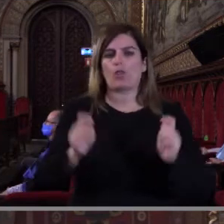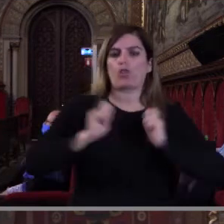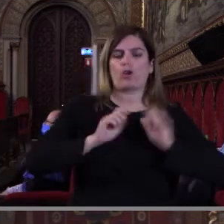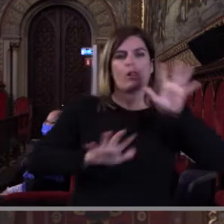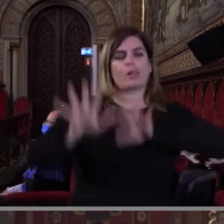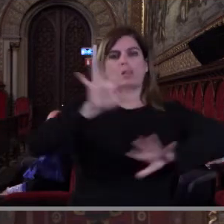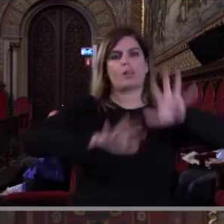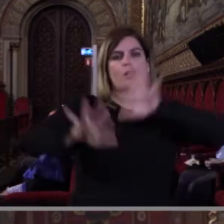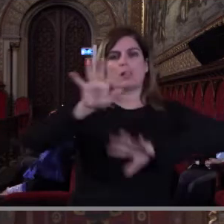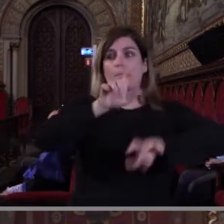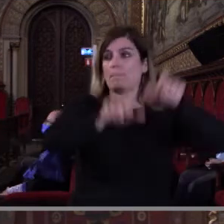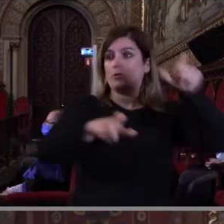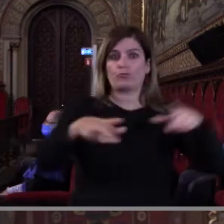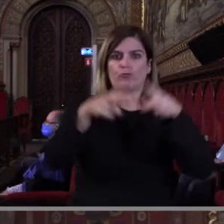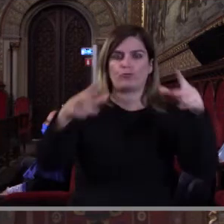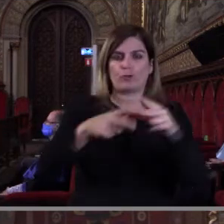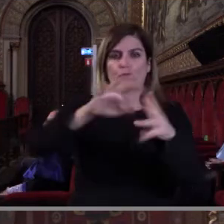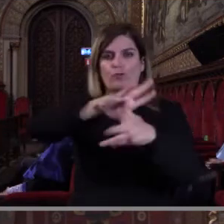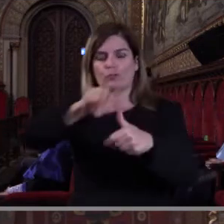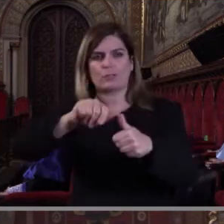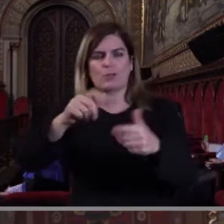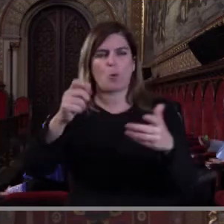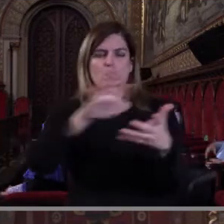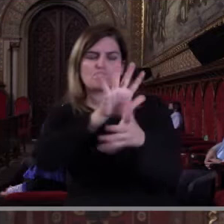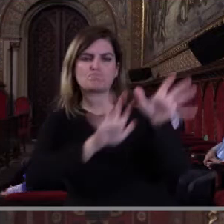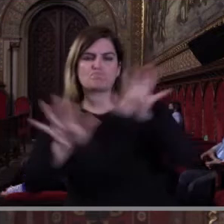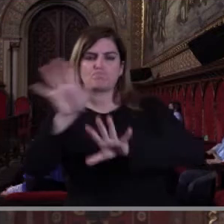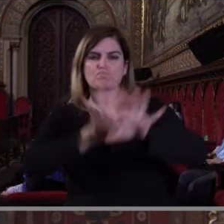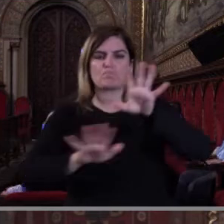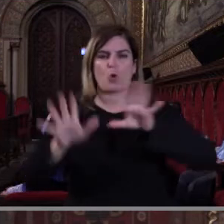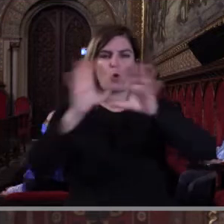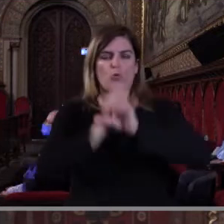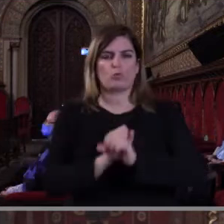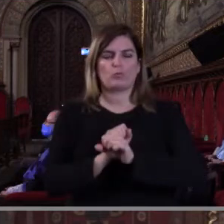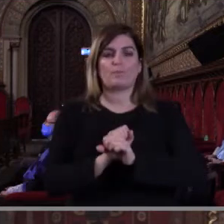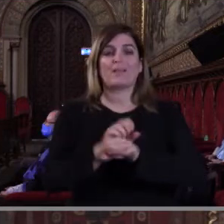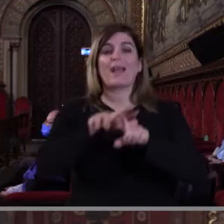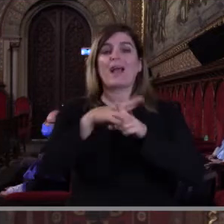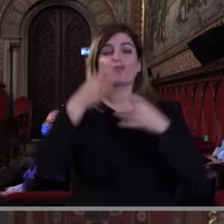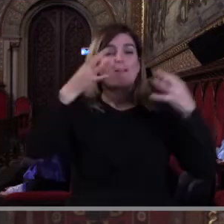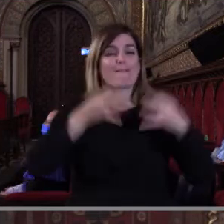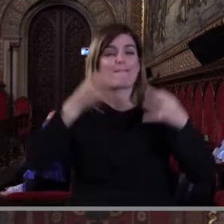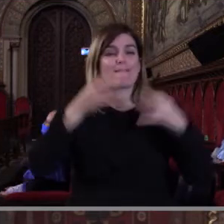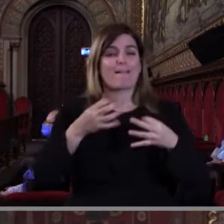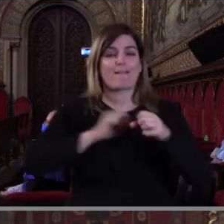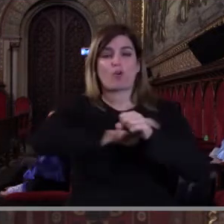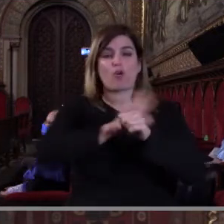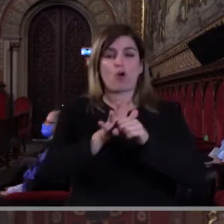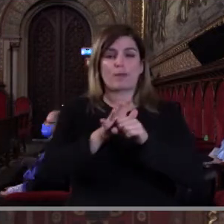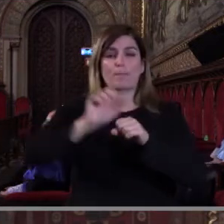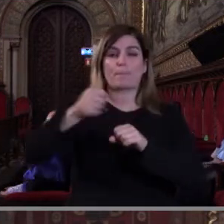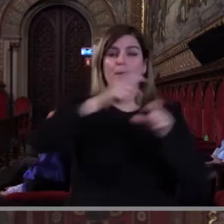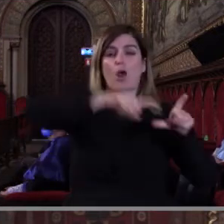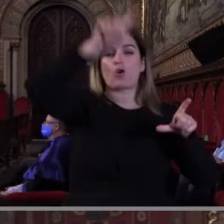confusió entre els ciutadans i els mitjans de comunicació. El nombre de casos reals de Covid-19 a Espanya a la primera